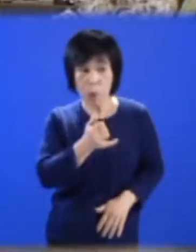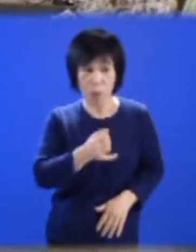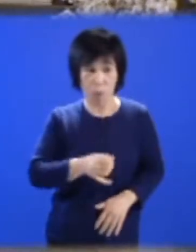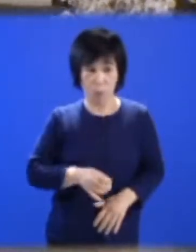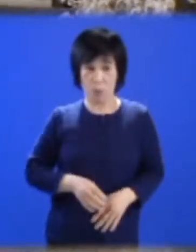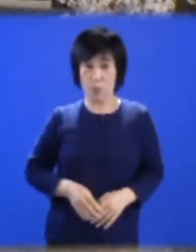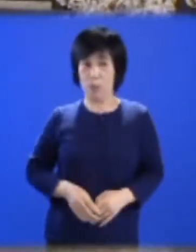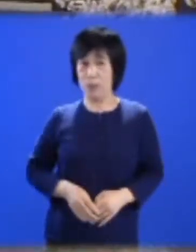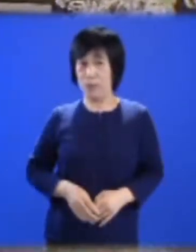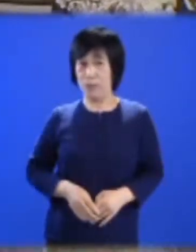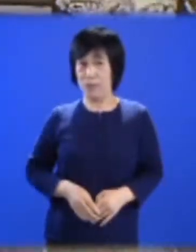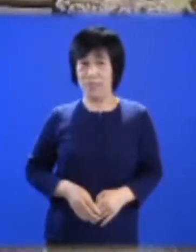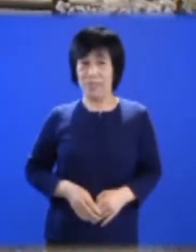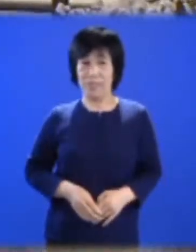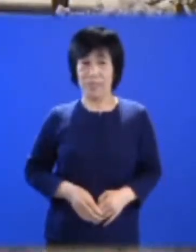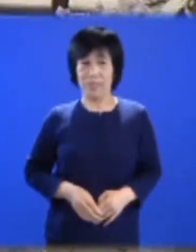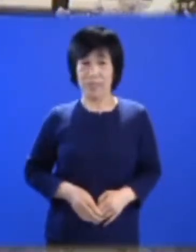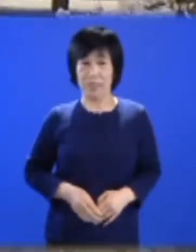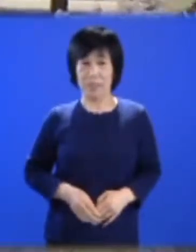ん、どうしたの？